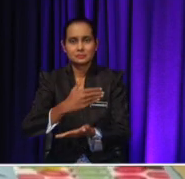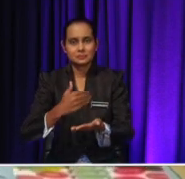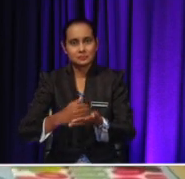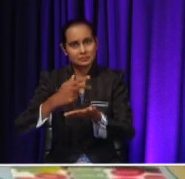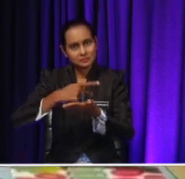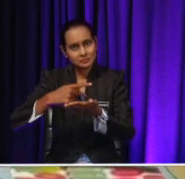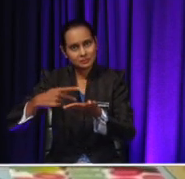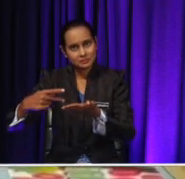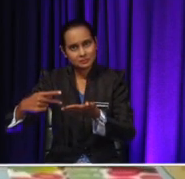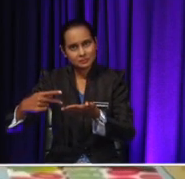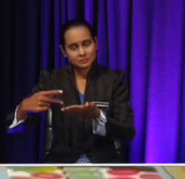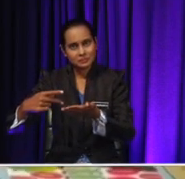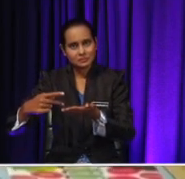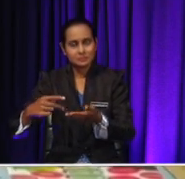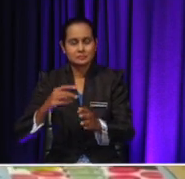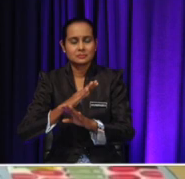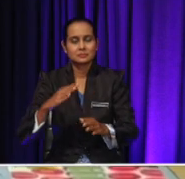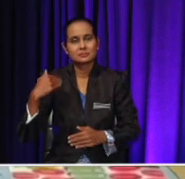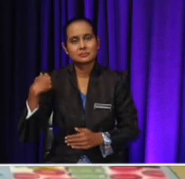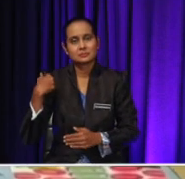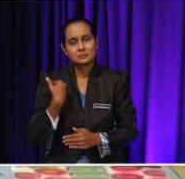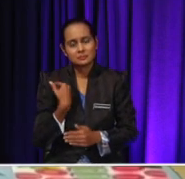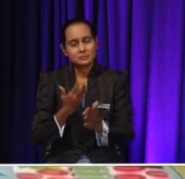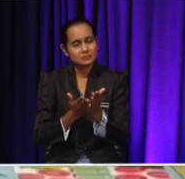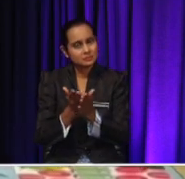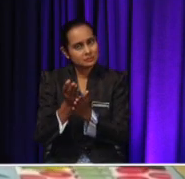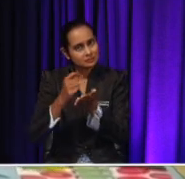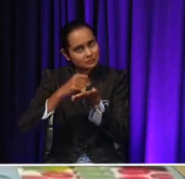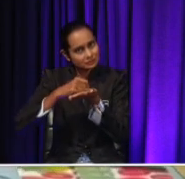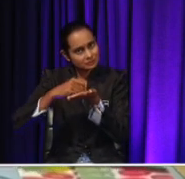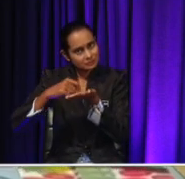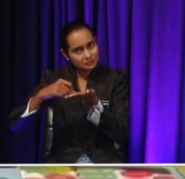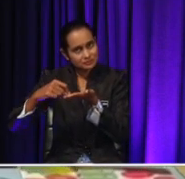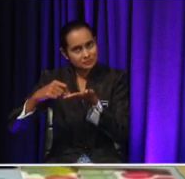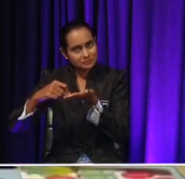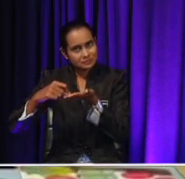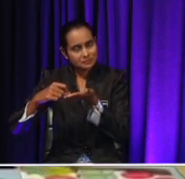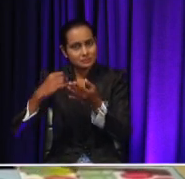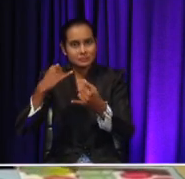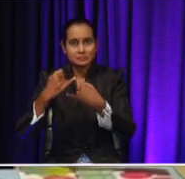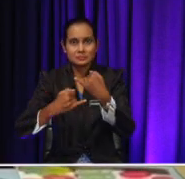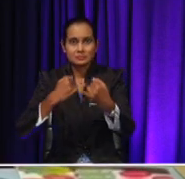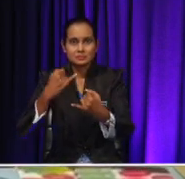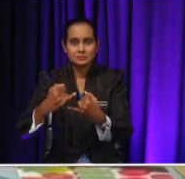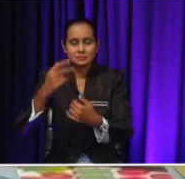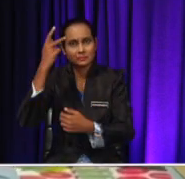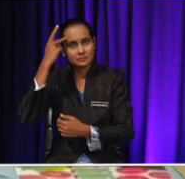ama lelah terus berkarya Jasamu tetap dikenal